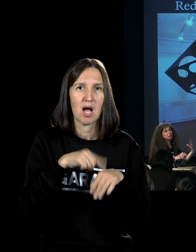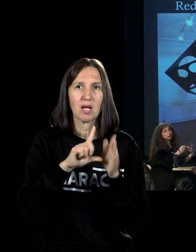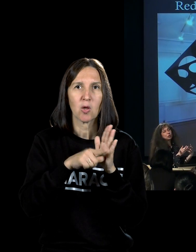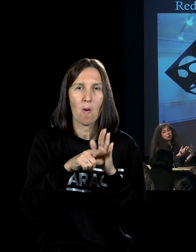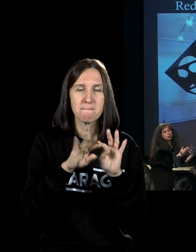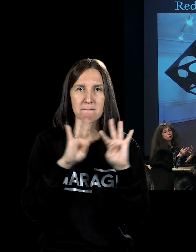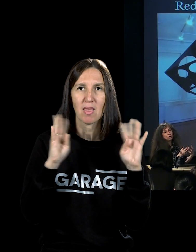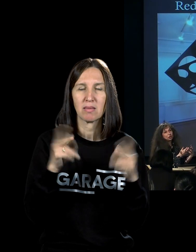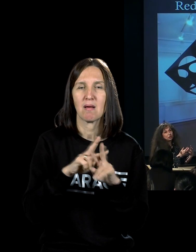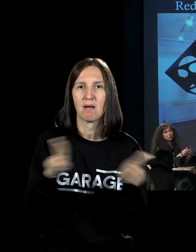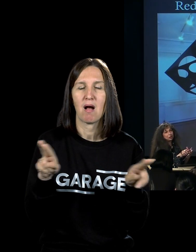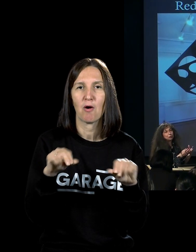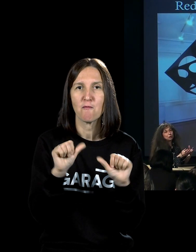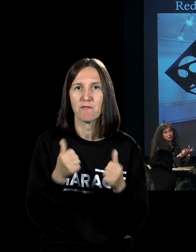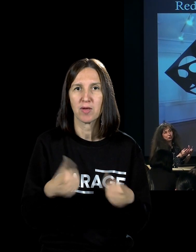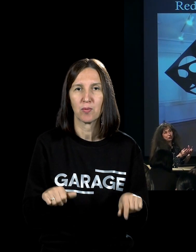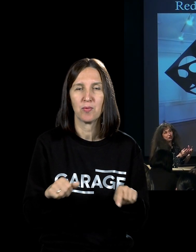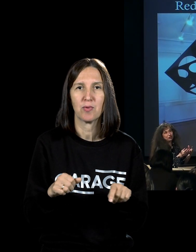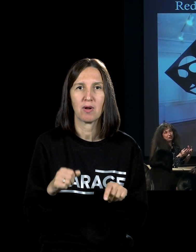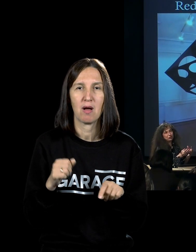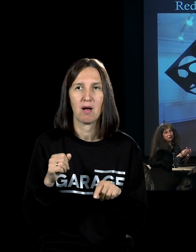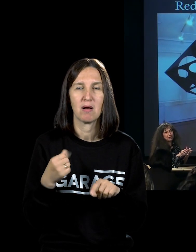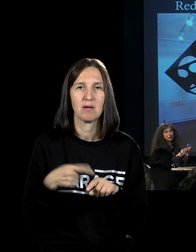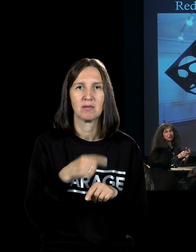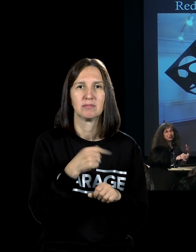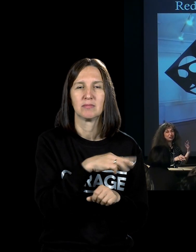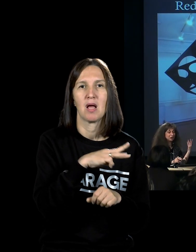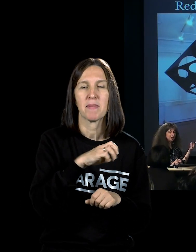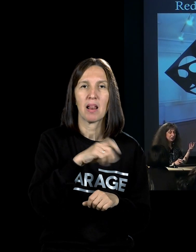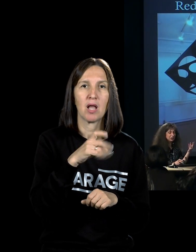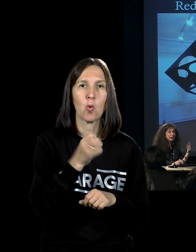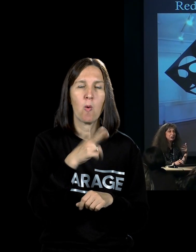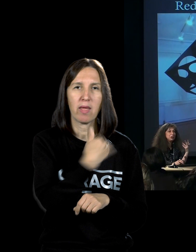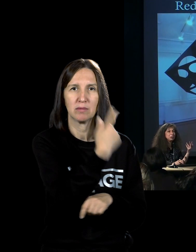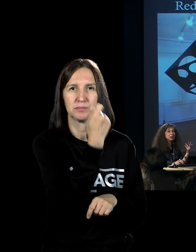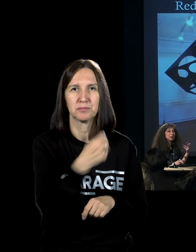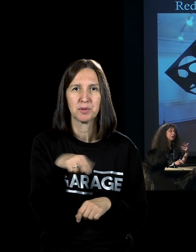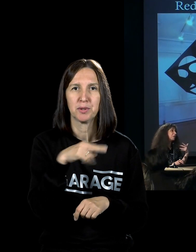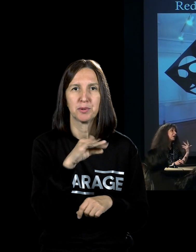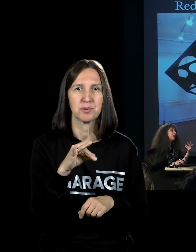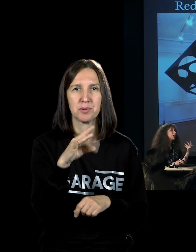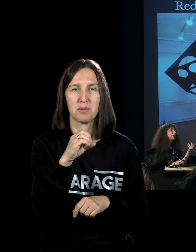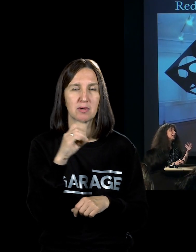геометрию, как фигура, которую держит меланхолия Дюрера. Да? Вот геометрия как отсылка к